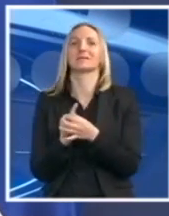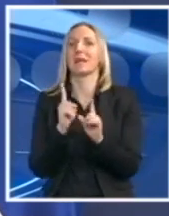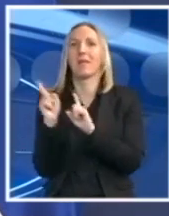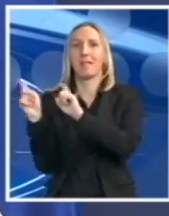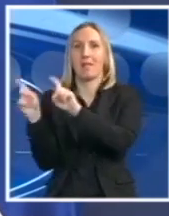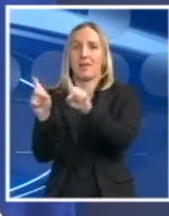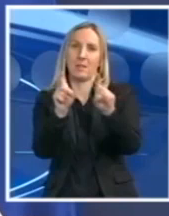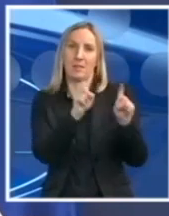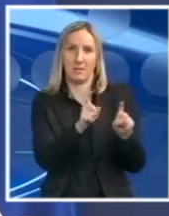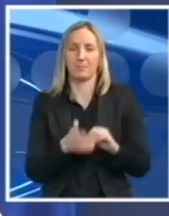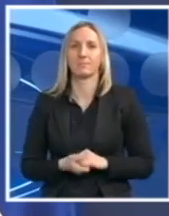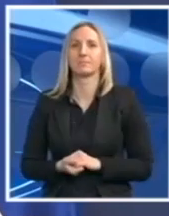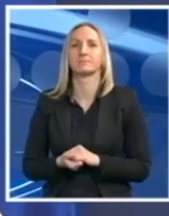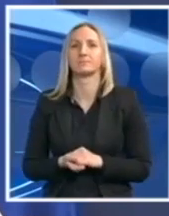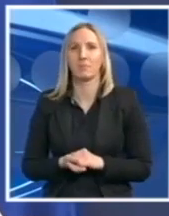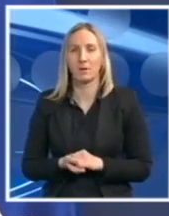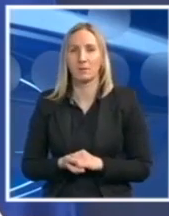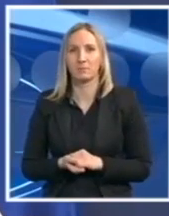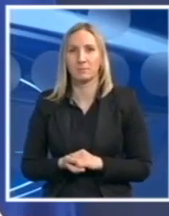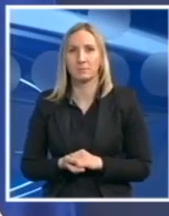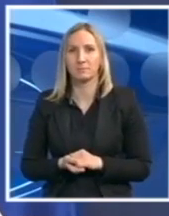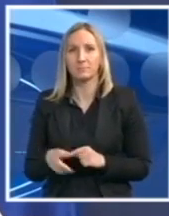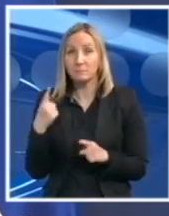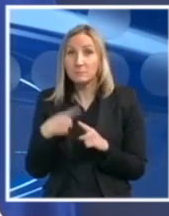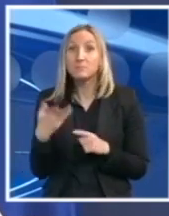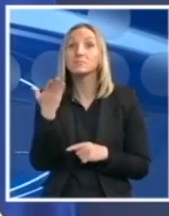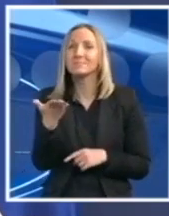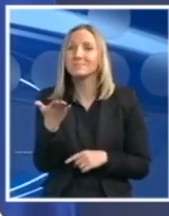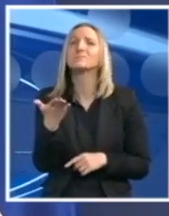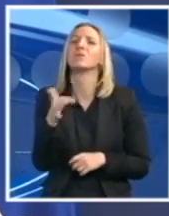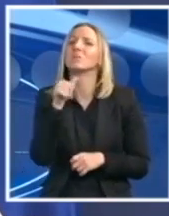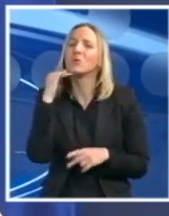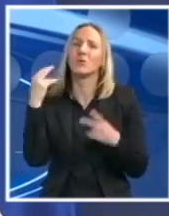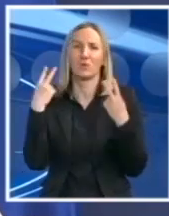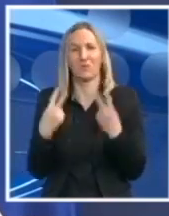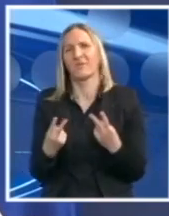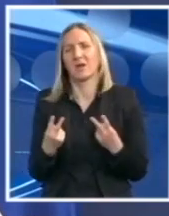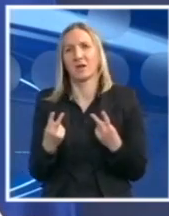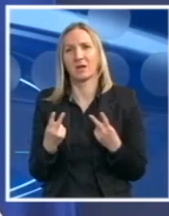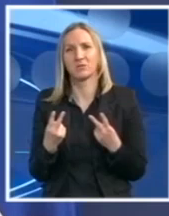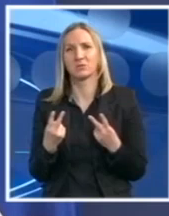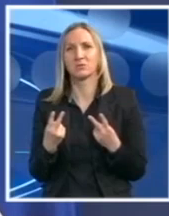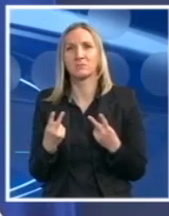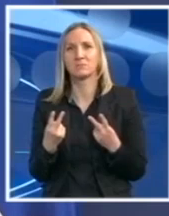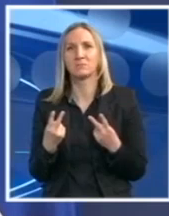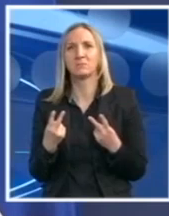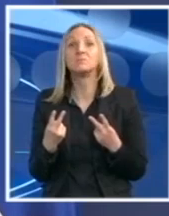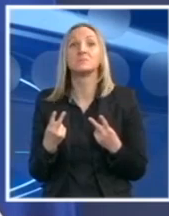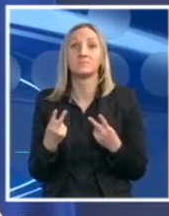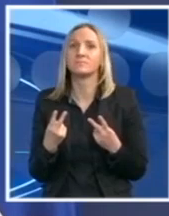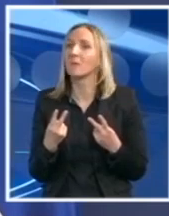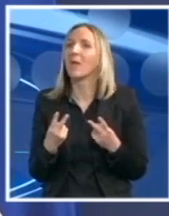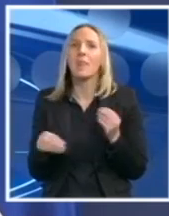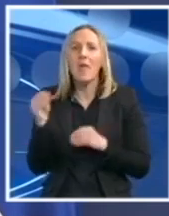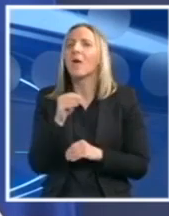ne bi dalje oko sebe širila infekciju. Zbog toga je u stvari najznačajnije, mnogo značajnije nego